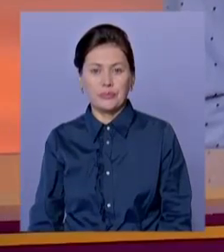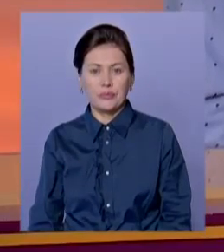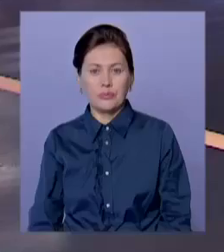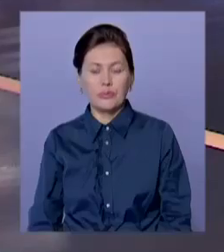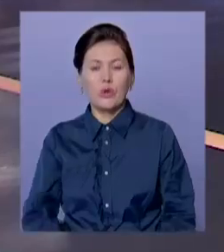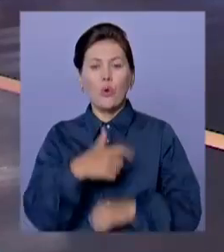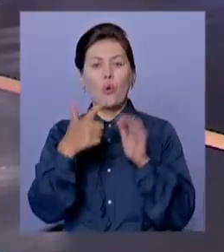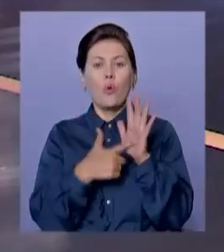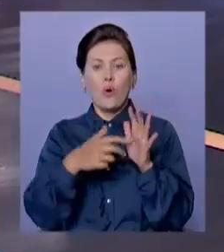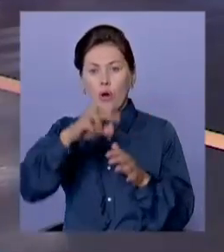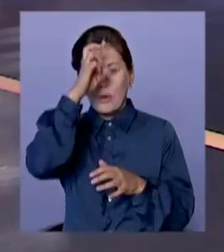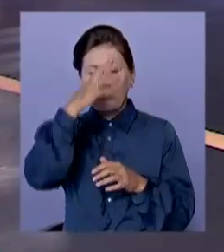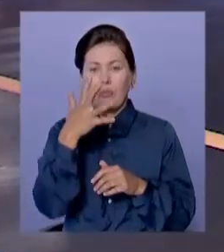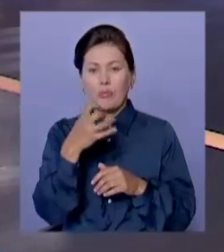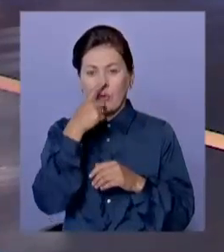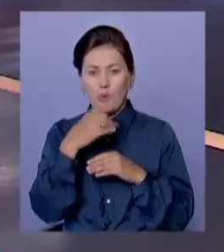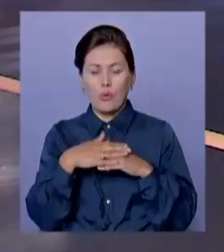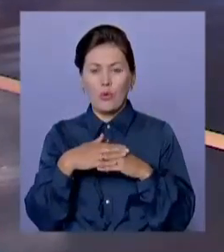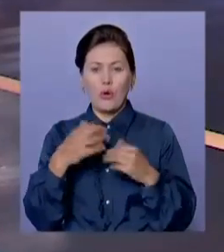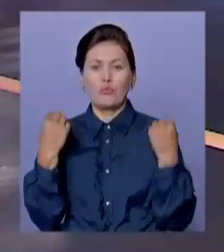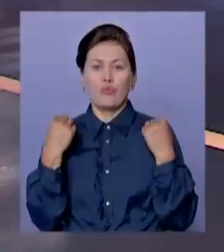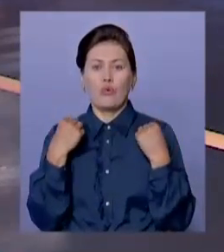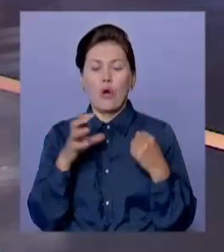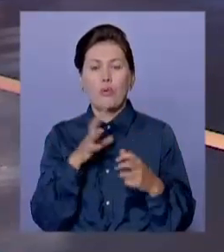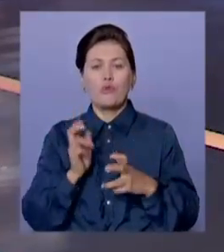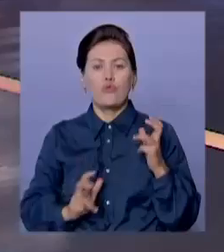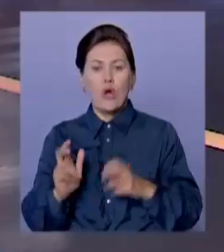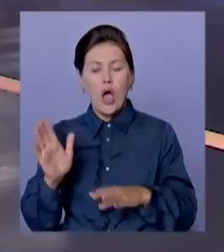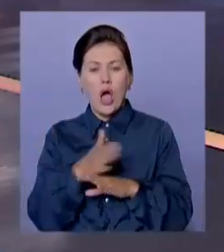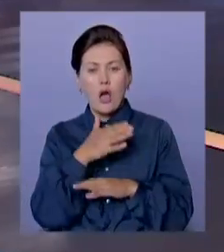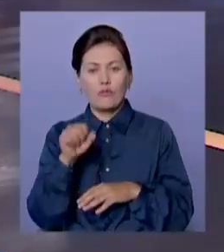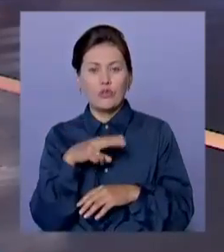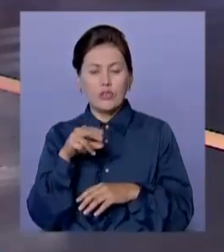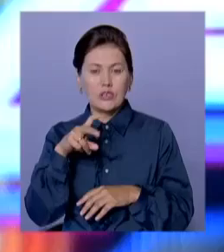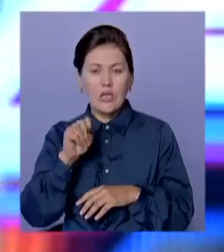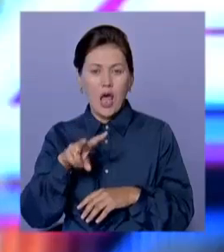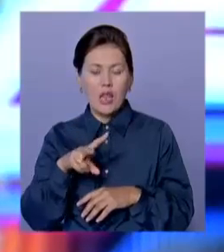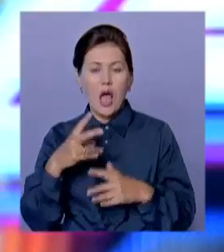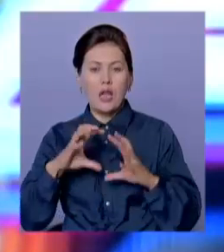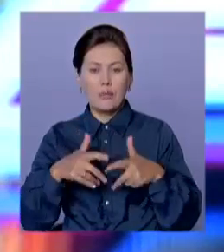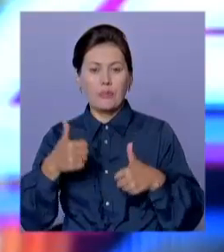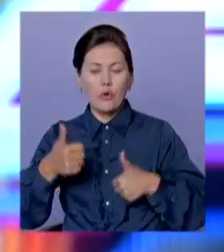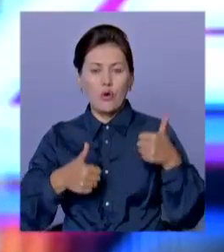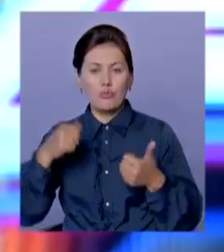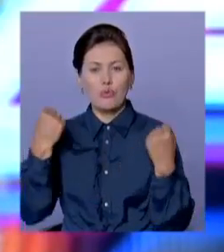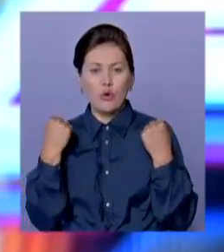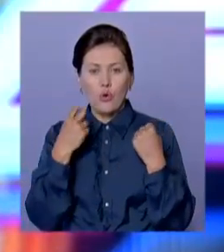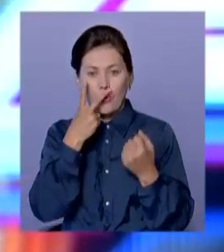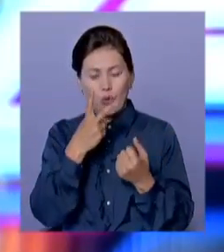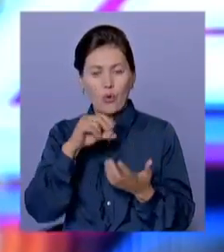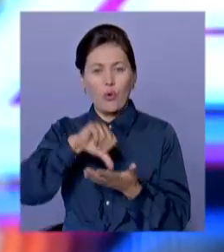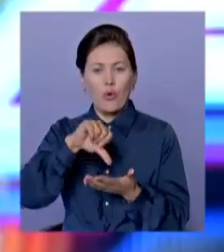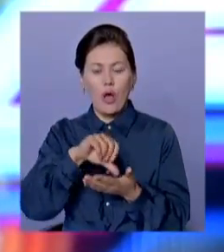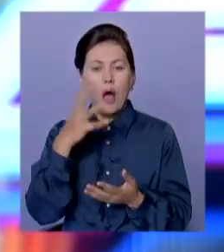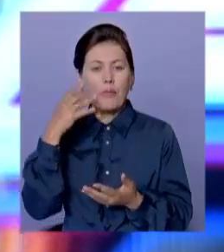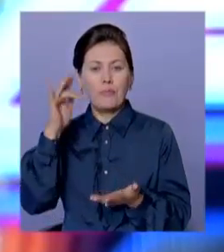17 мемлекеттен 500-ге жуық спортшы келді. Бұл жалпы студенттер арасында футсалдан әлем чемпионатындағы спортшылардың қатысу көрсеткіші. Осы